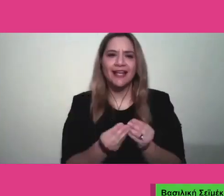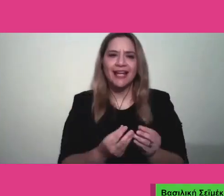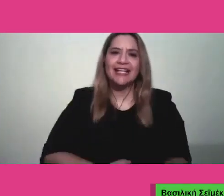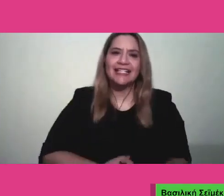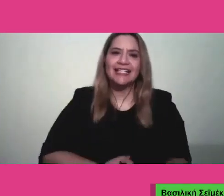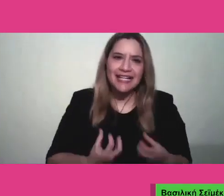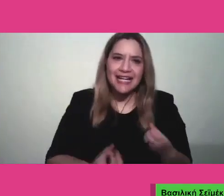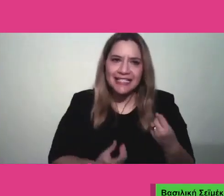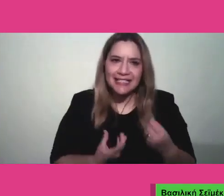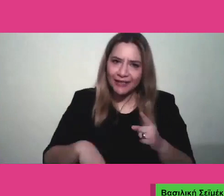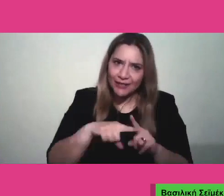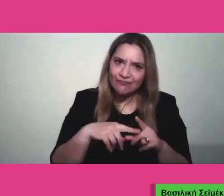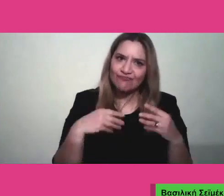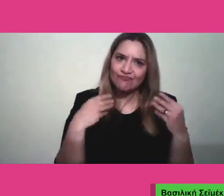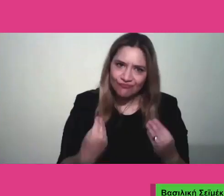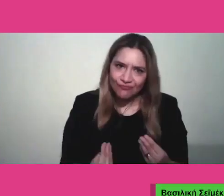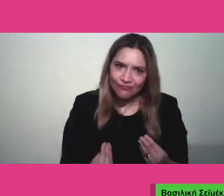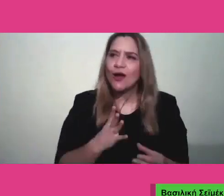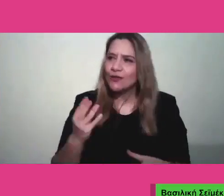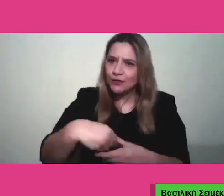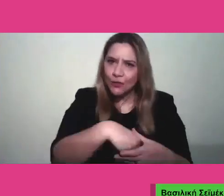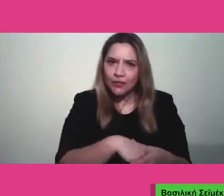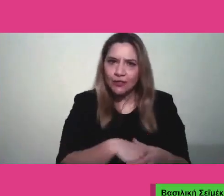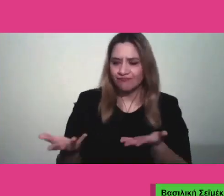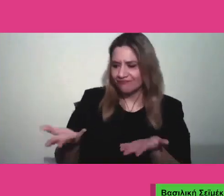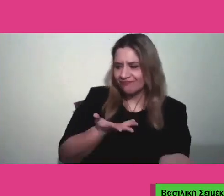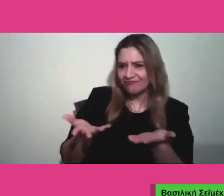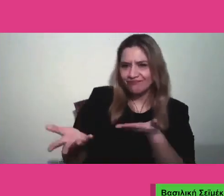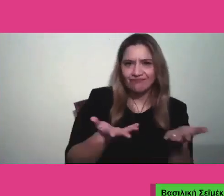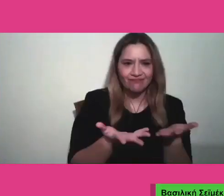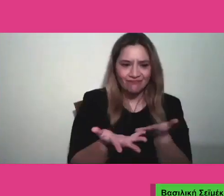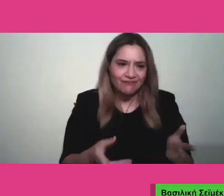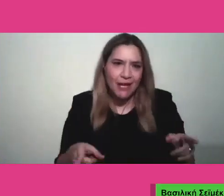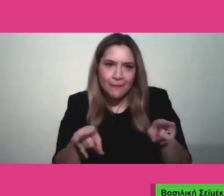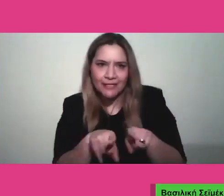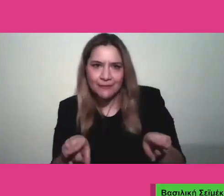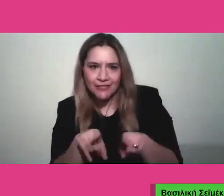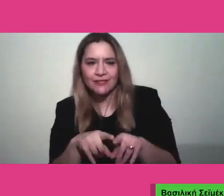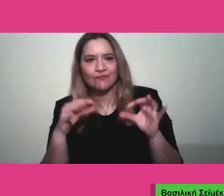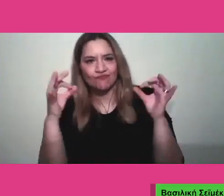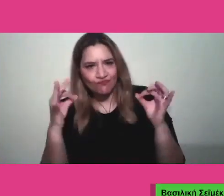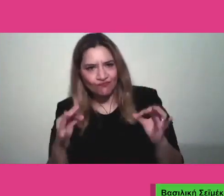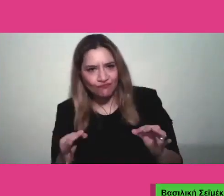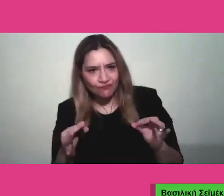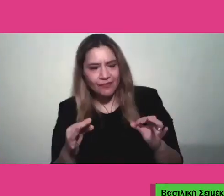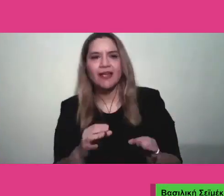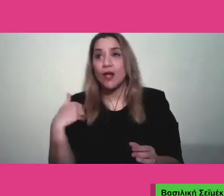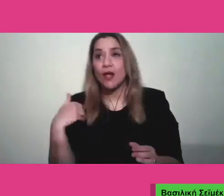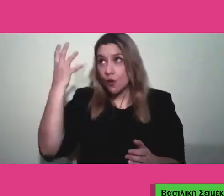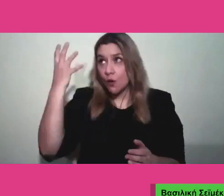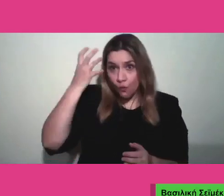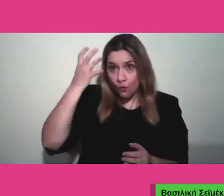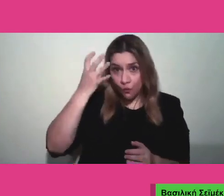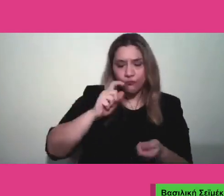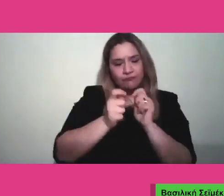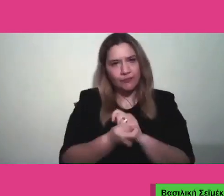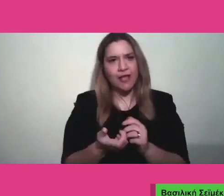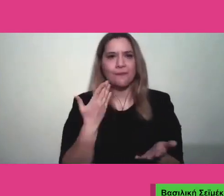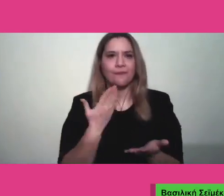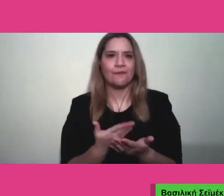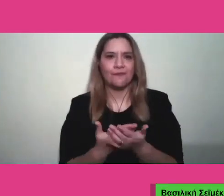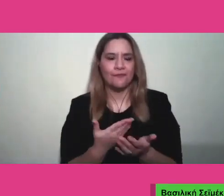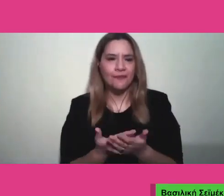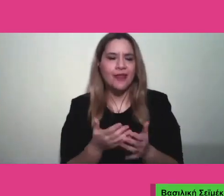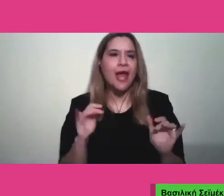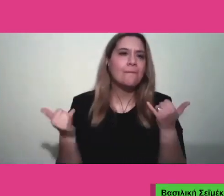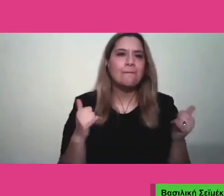των συμμετεχόντων μέσω της αλληλεπίδρασης. Οπότε λοιπόν έτσι είδαμε και έμπρακτα ότι το παιχνίδι αποτέλεσε